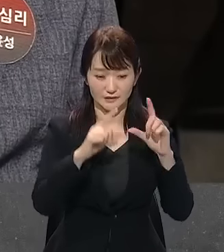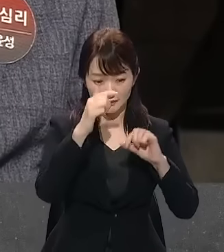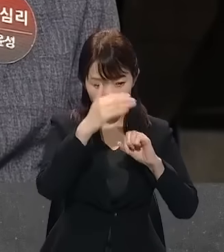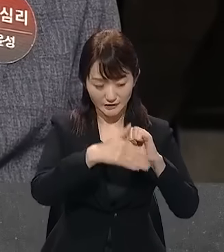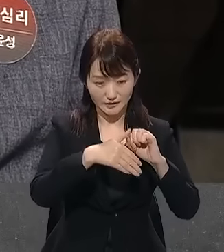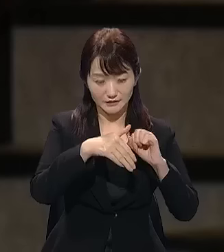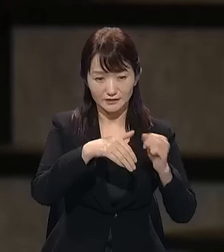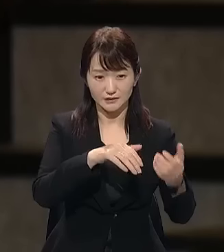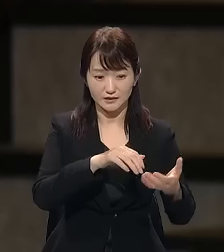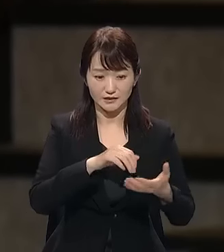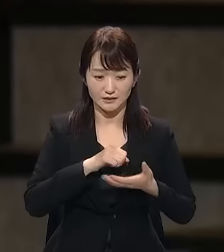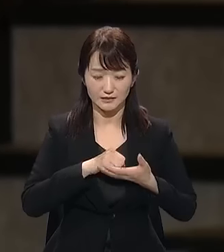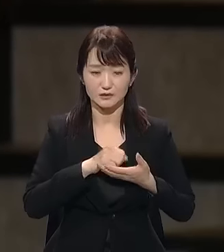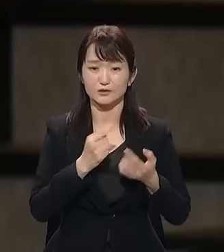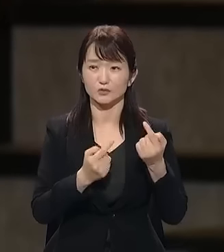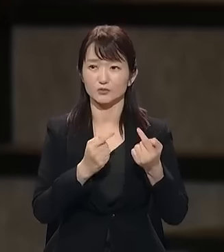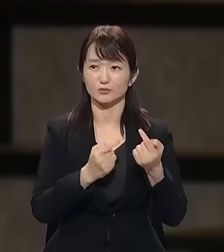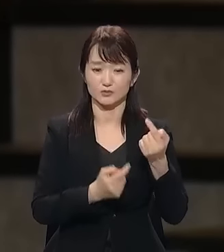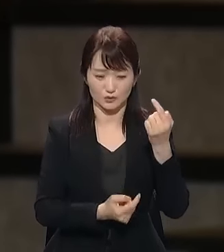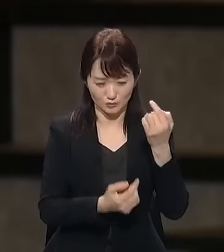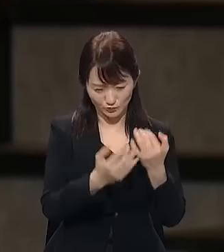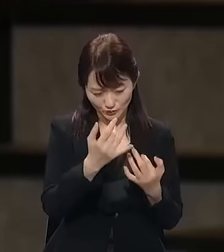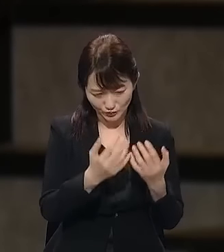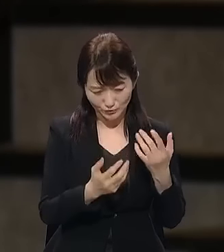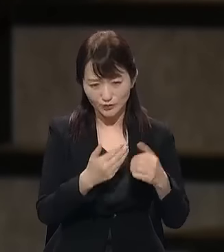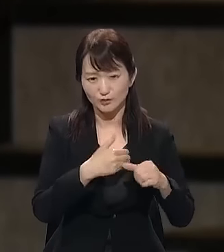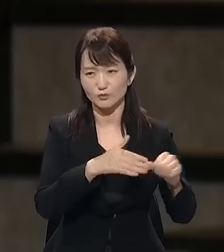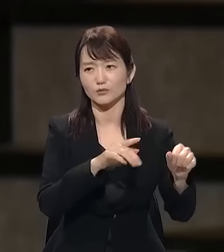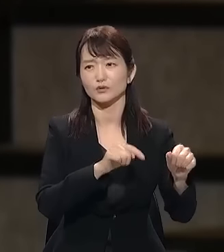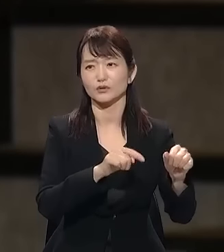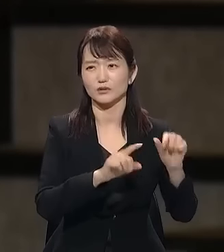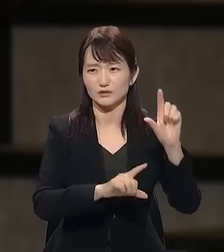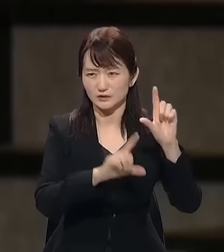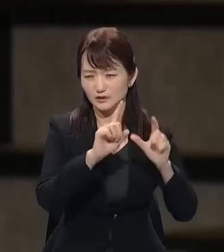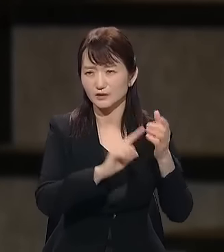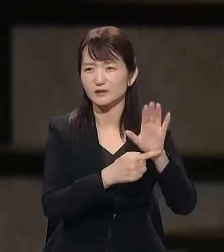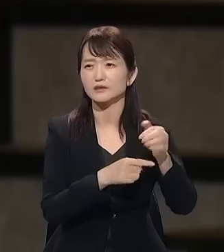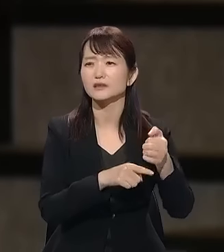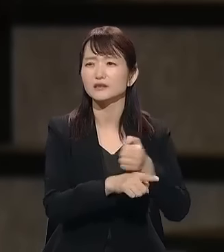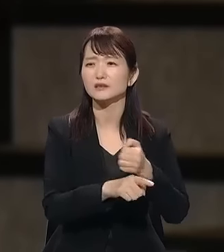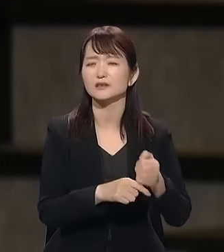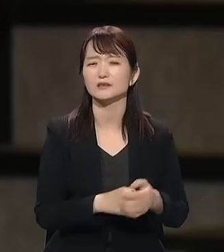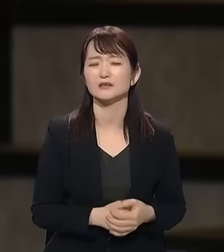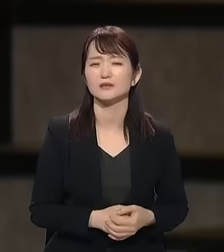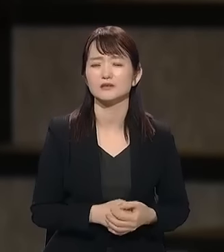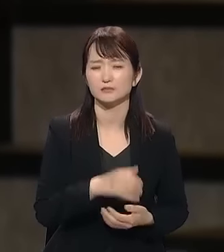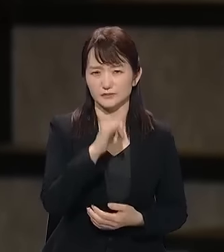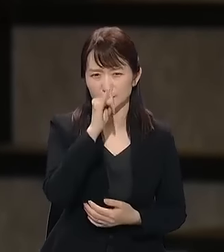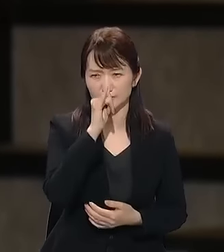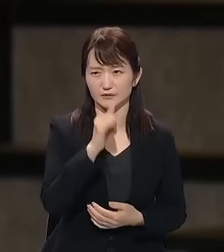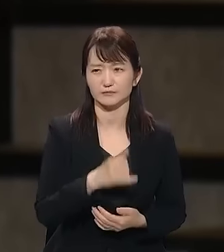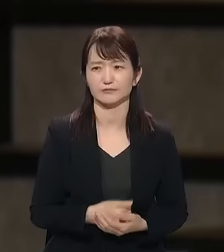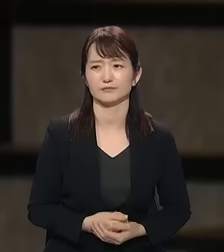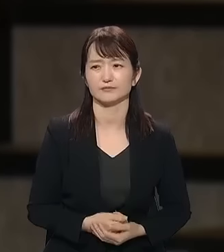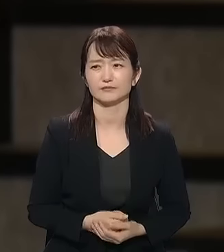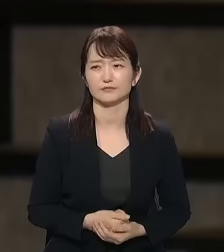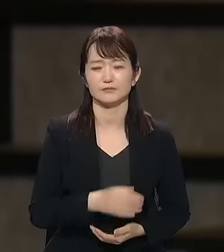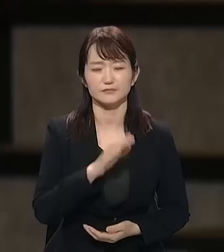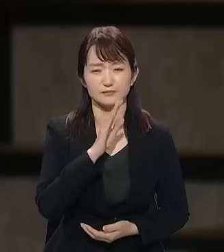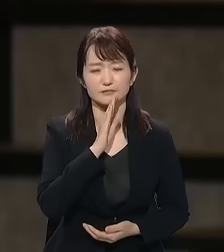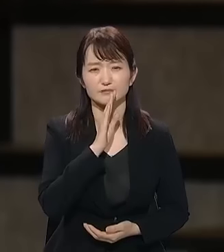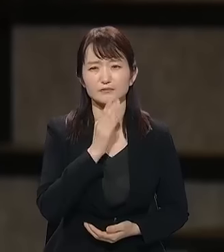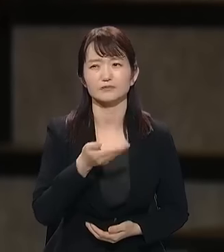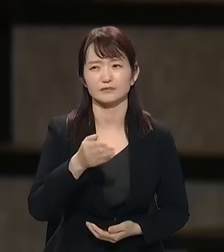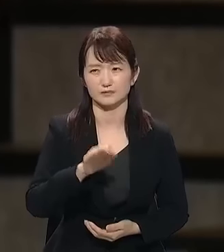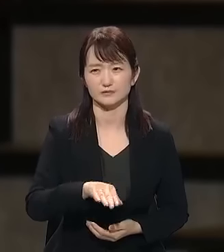거보다는 불에 태워서 보내는 것이 이제 일종의 어떤 상징적 의미로 그런 의미가 있는 것이라고 저는 봅니다 맞는 말이고요